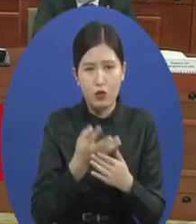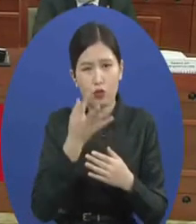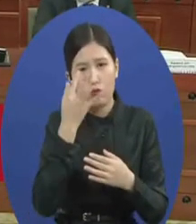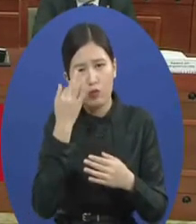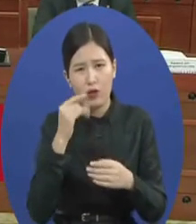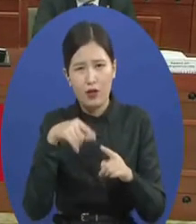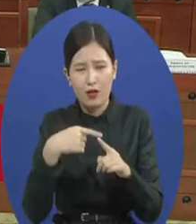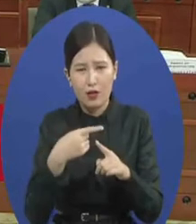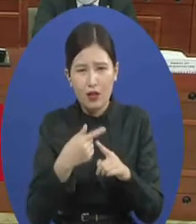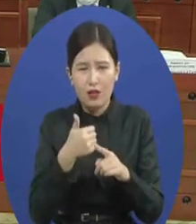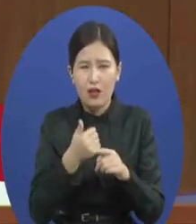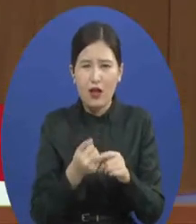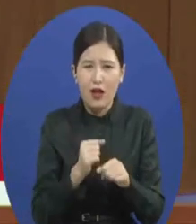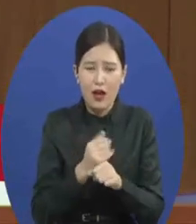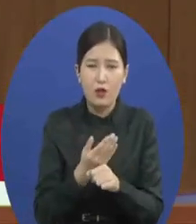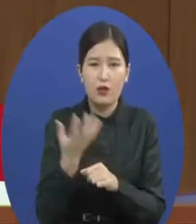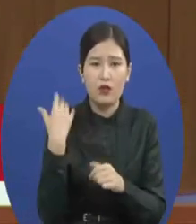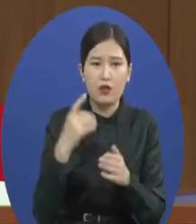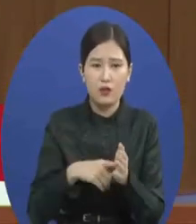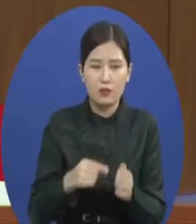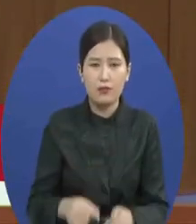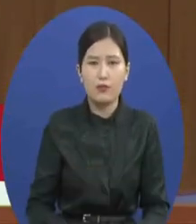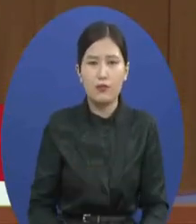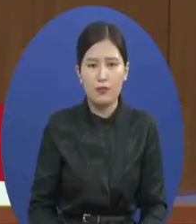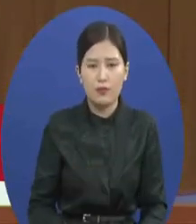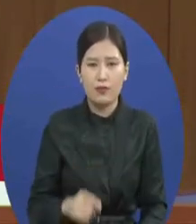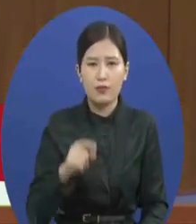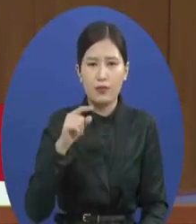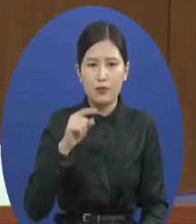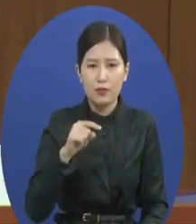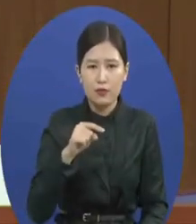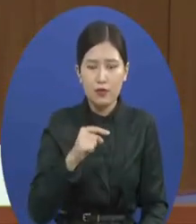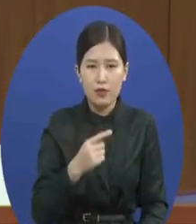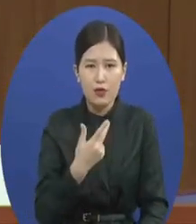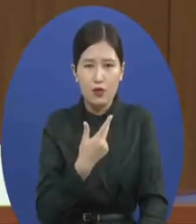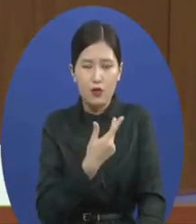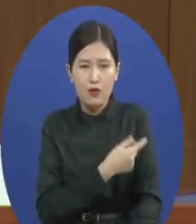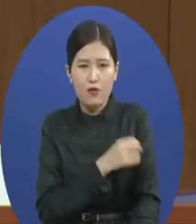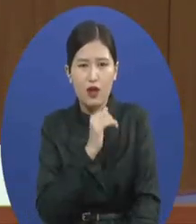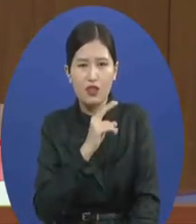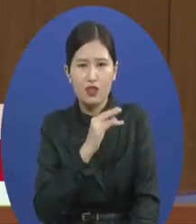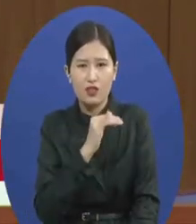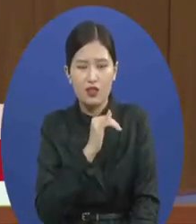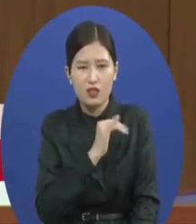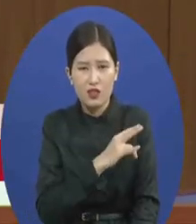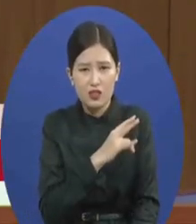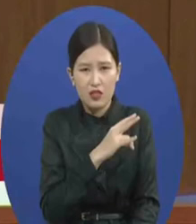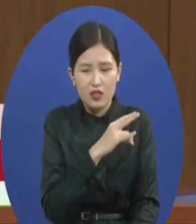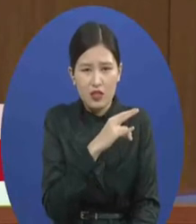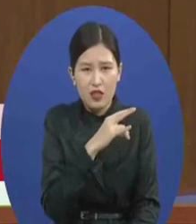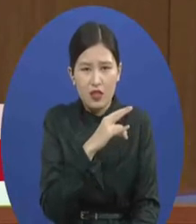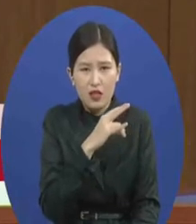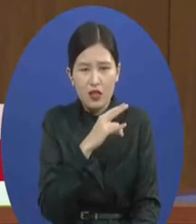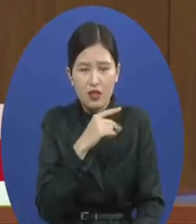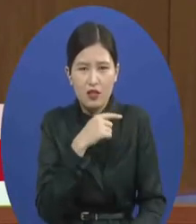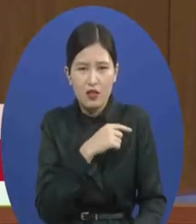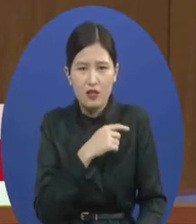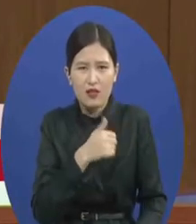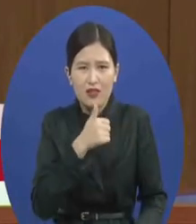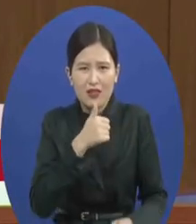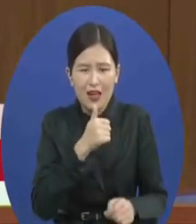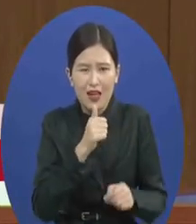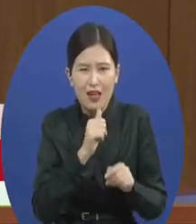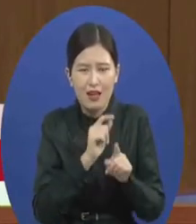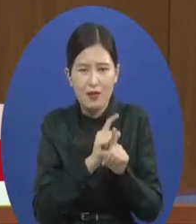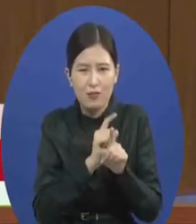дахин дахин сануулж байлаа. Энэ сахилга хотын вакциныг бид нар одоо хэрэгжүүлэх ёстой.